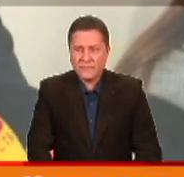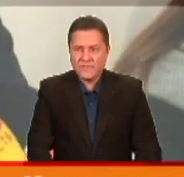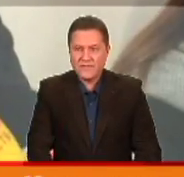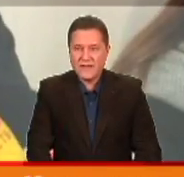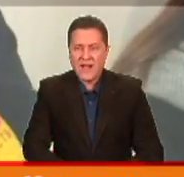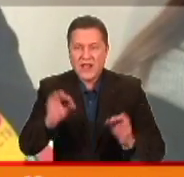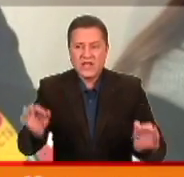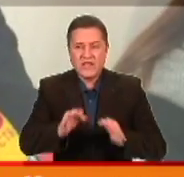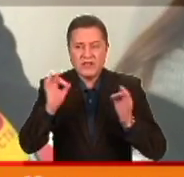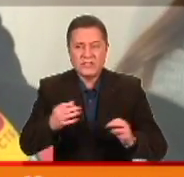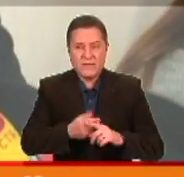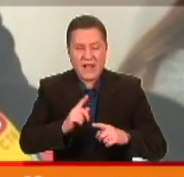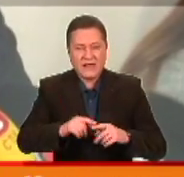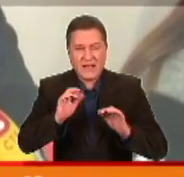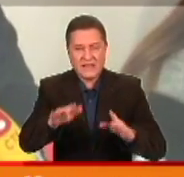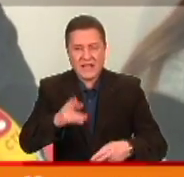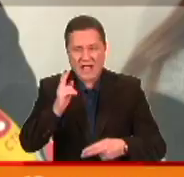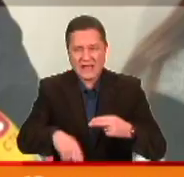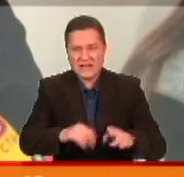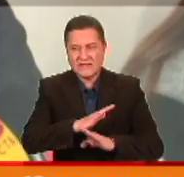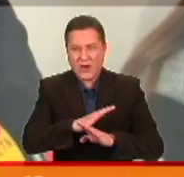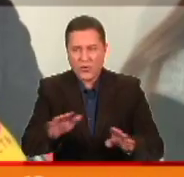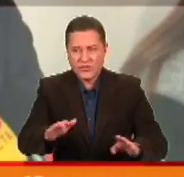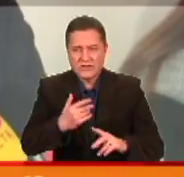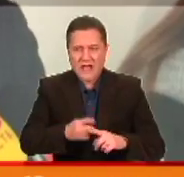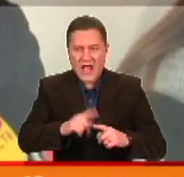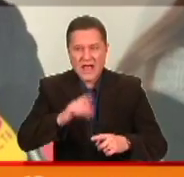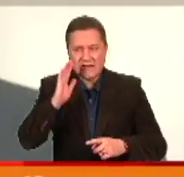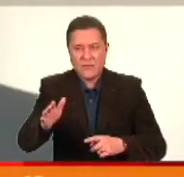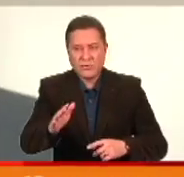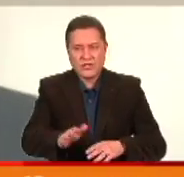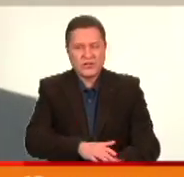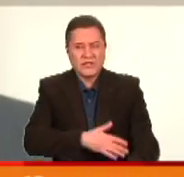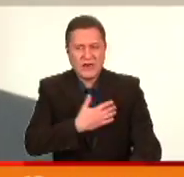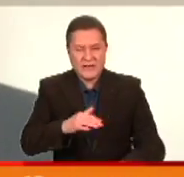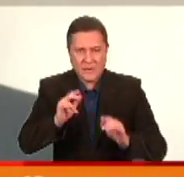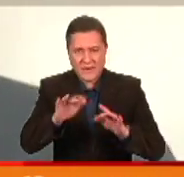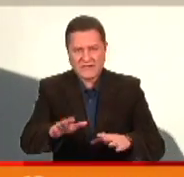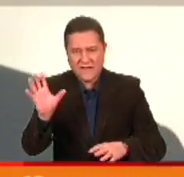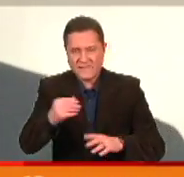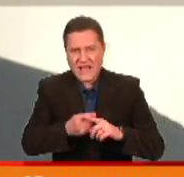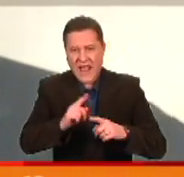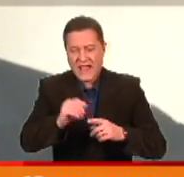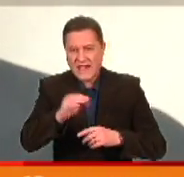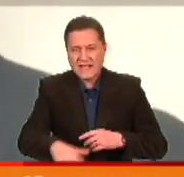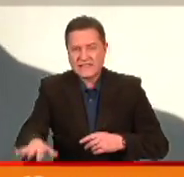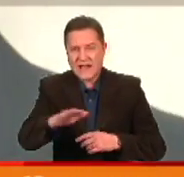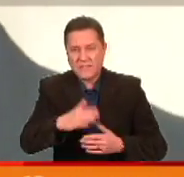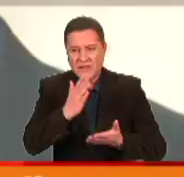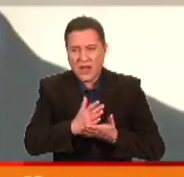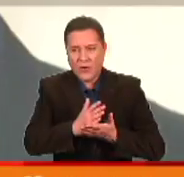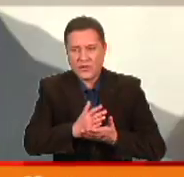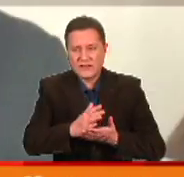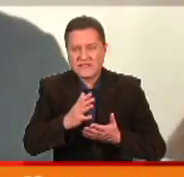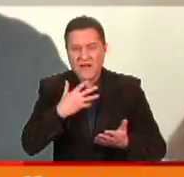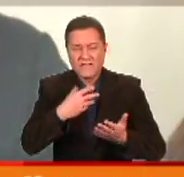Нічим це діло не закінчиться. Це буде длинний процес. Всі ці землі сьогодні знаходяться в власності